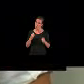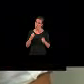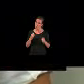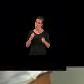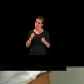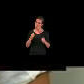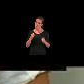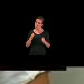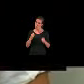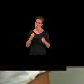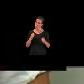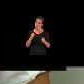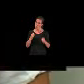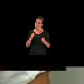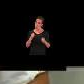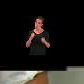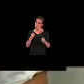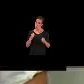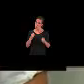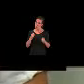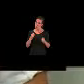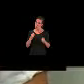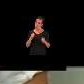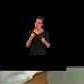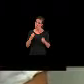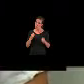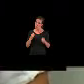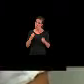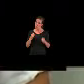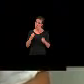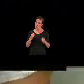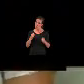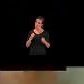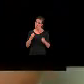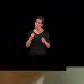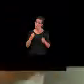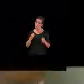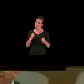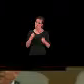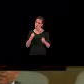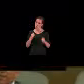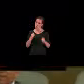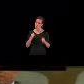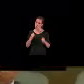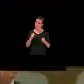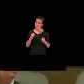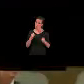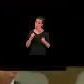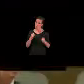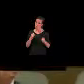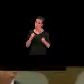la jeunesse, le pire est à venir. L'alerte est lancée, je vous remercie. Merci beaucoup, Madame Robert. Madame